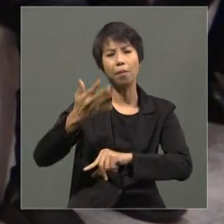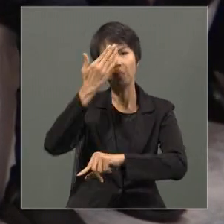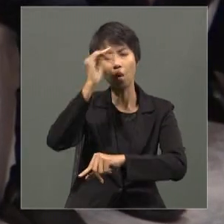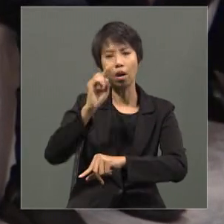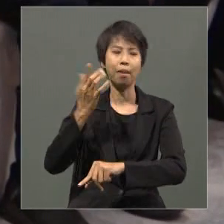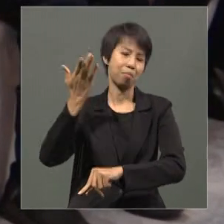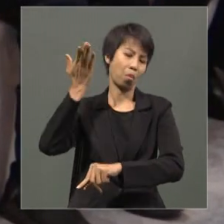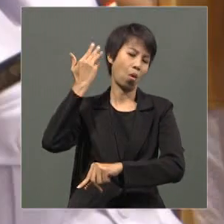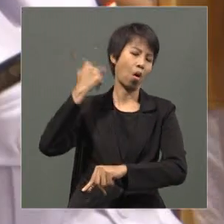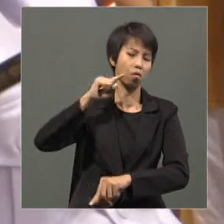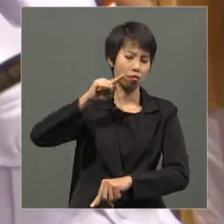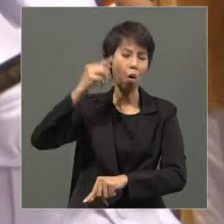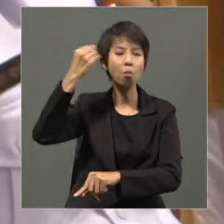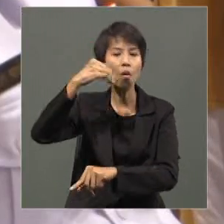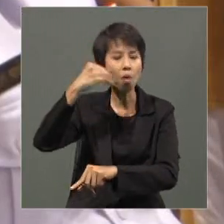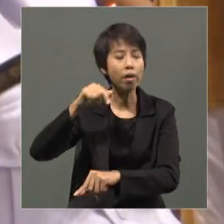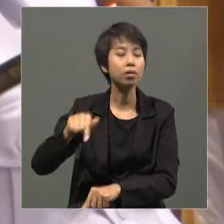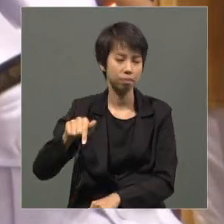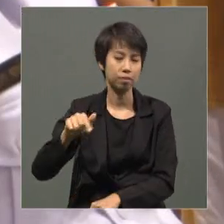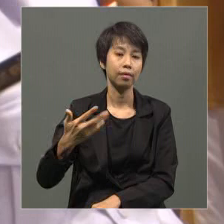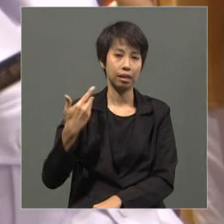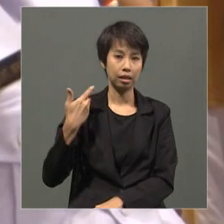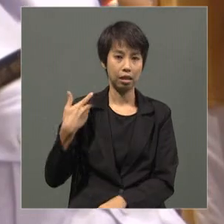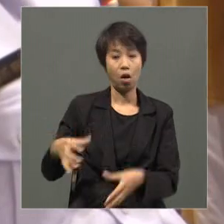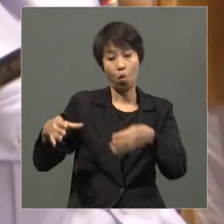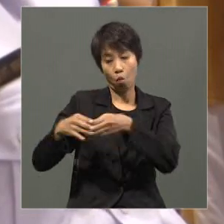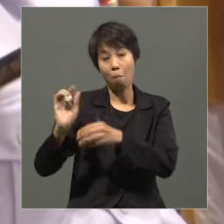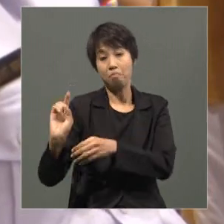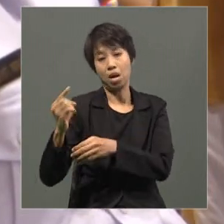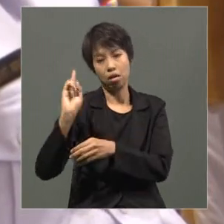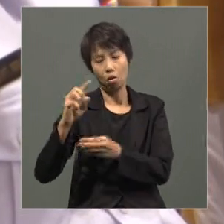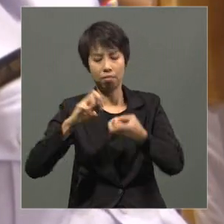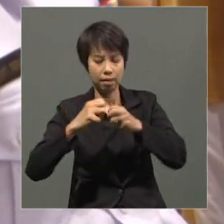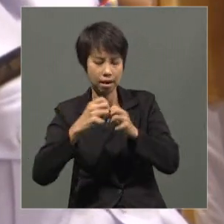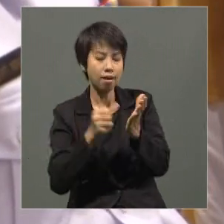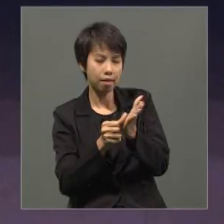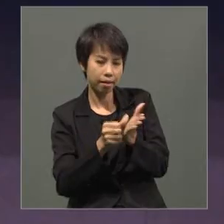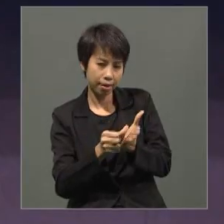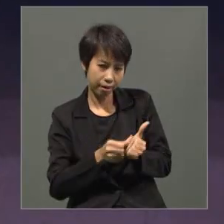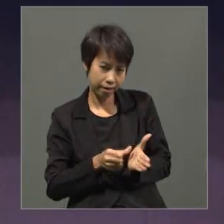ประกอบการหลายรายนะคะซึ่งผู้บริหารชุดใหม่ก็ต้องแก้ไขปัญหานี้กันต่อไปค่ะ